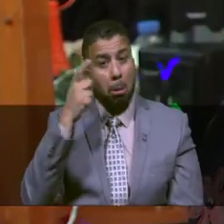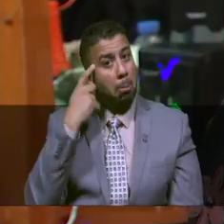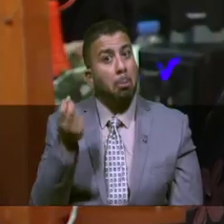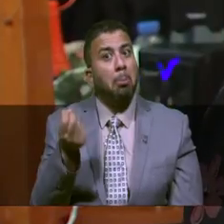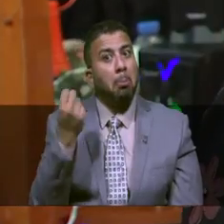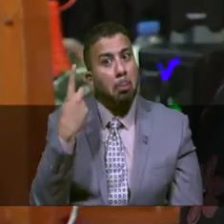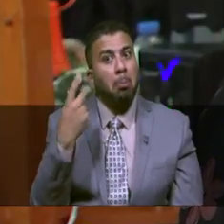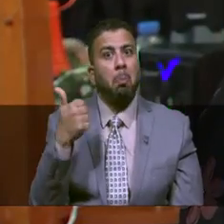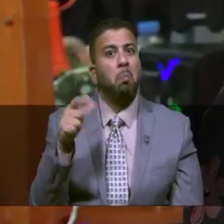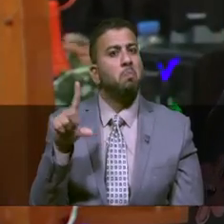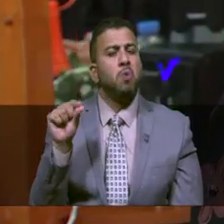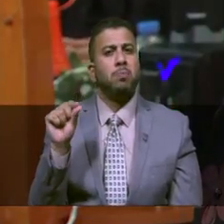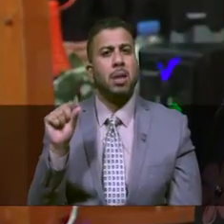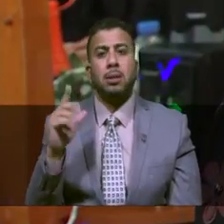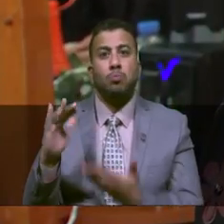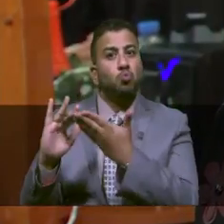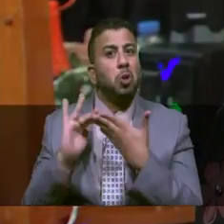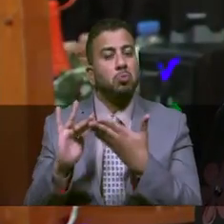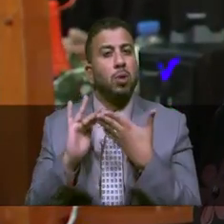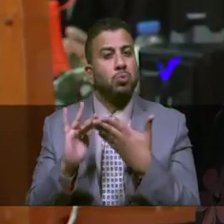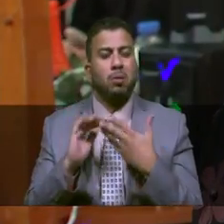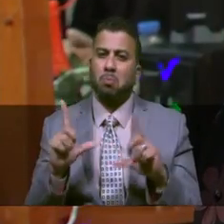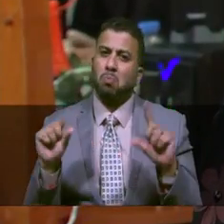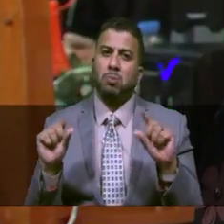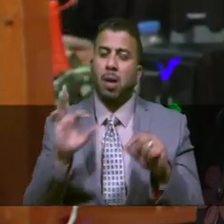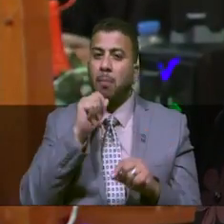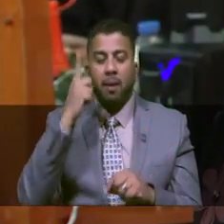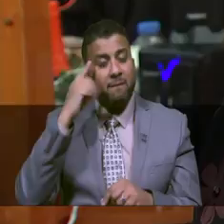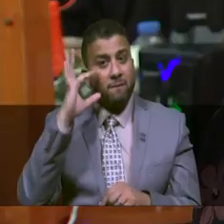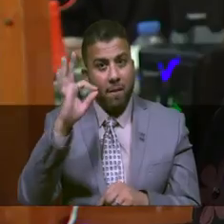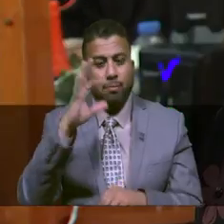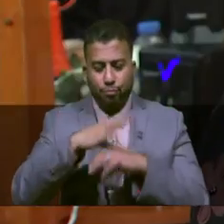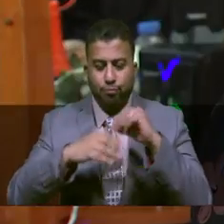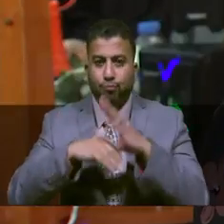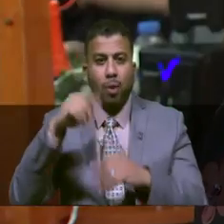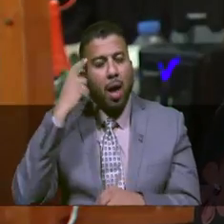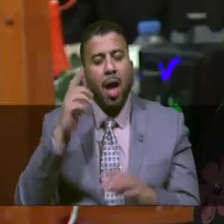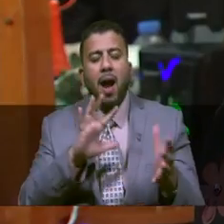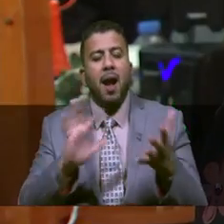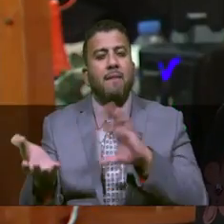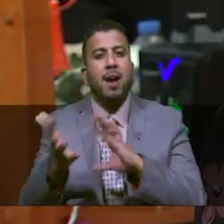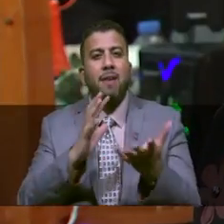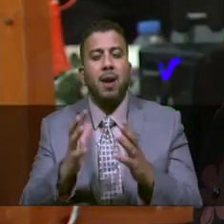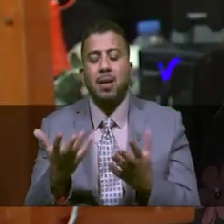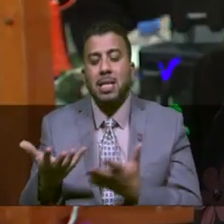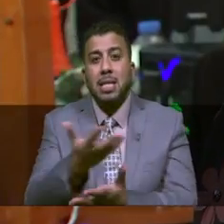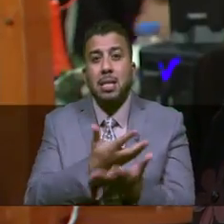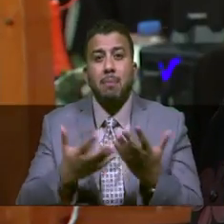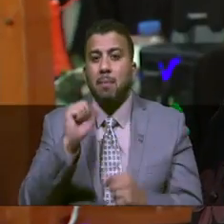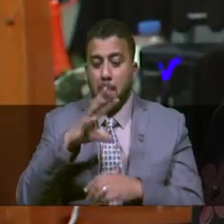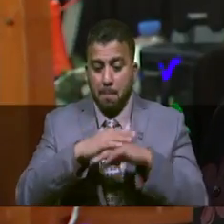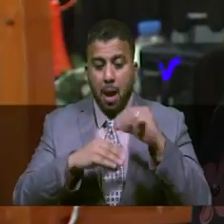لنا هالفرصة عشان يعني نطلع مهاراتنا ونعرف أن كيف يعني نستثمر